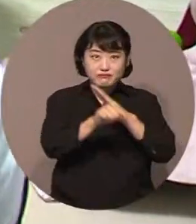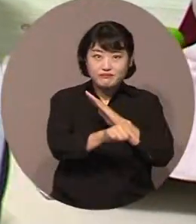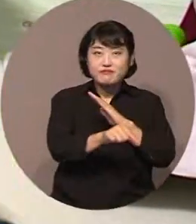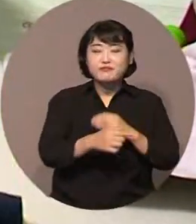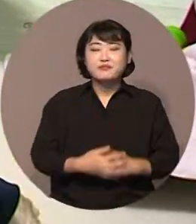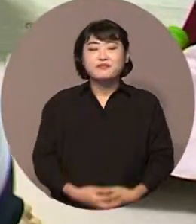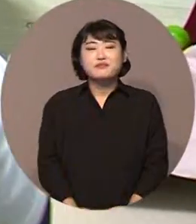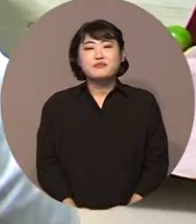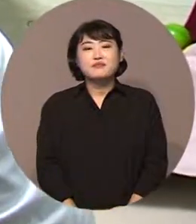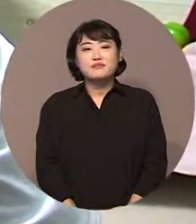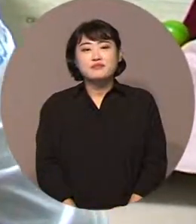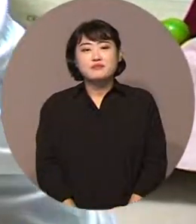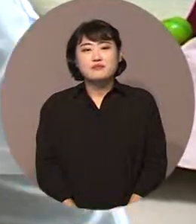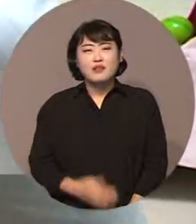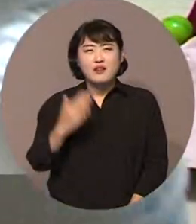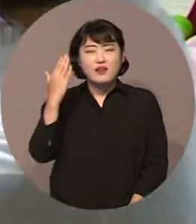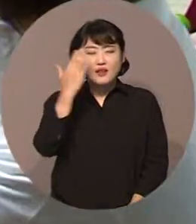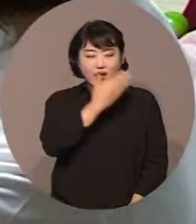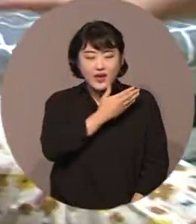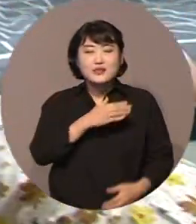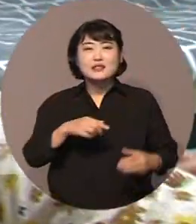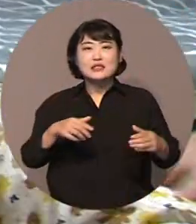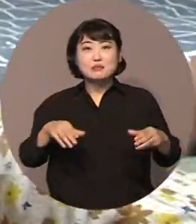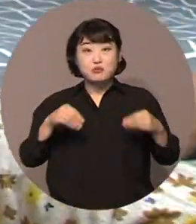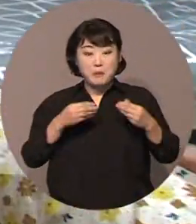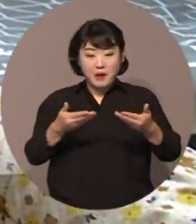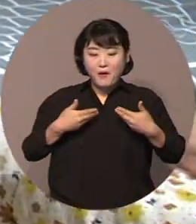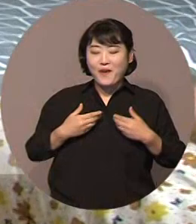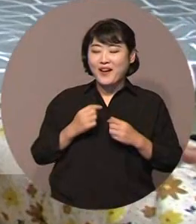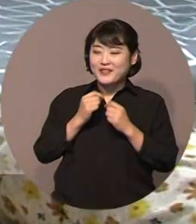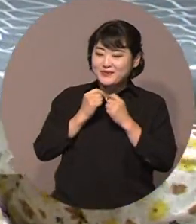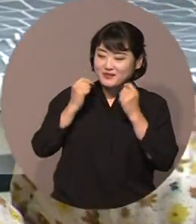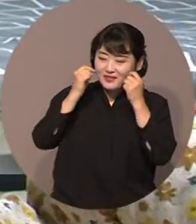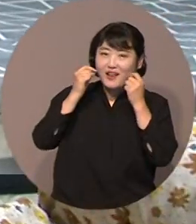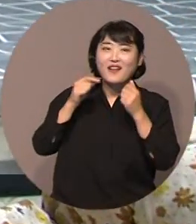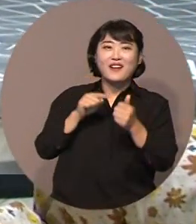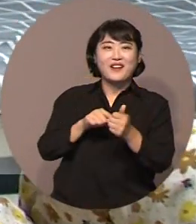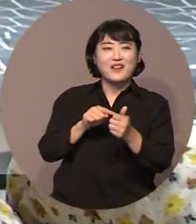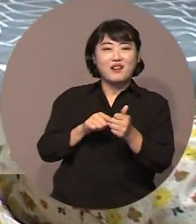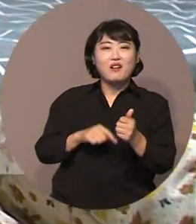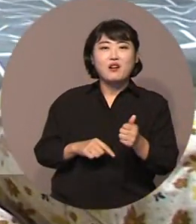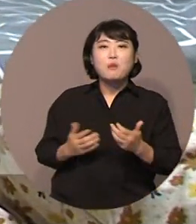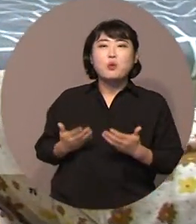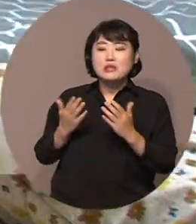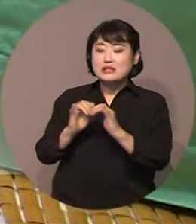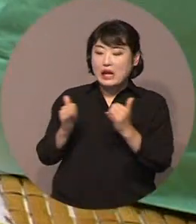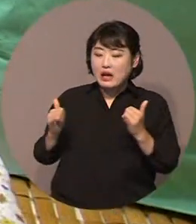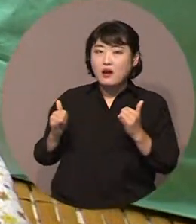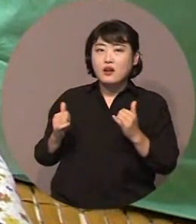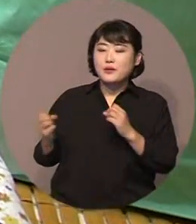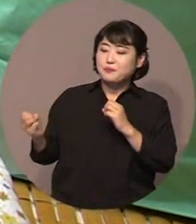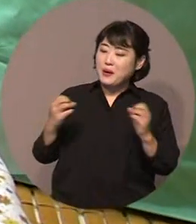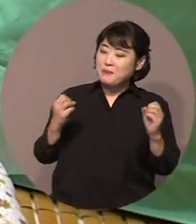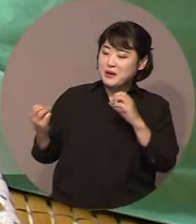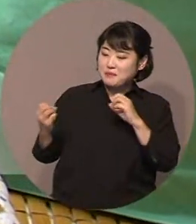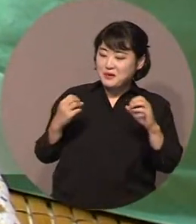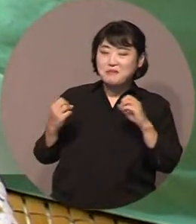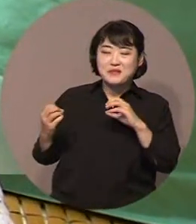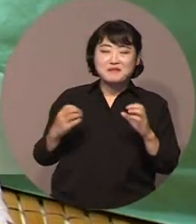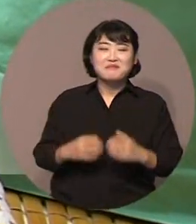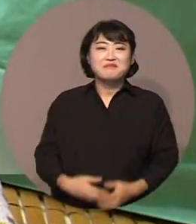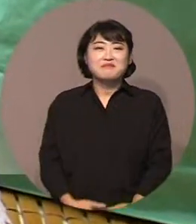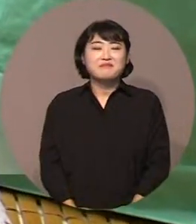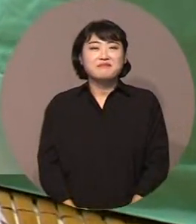찾았습니다. 뽀송해진 이불을 건네받고 밝은 미소를 보인 김 씨는 봉사자들과 안부를 나누며 대화의